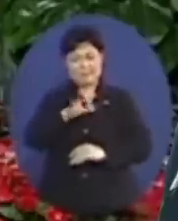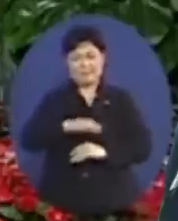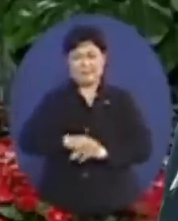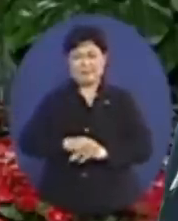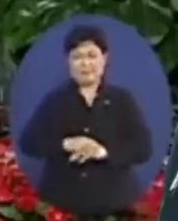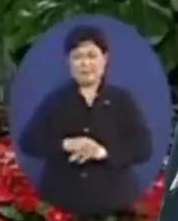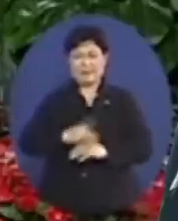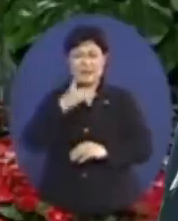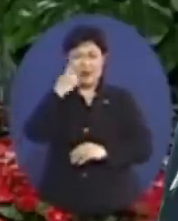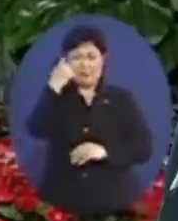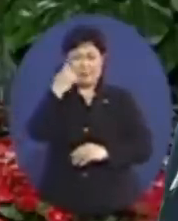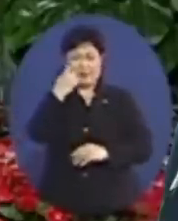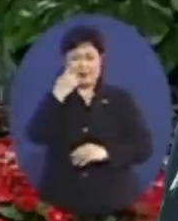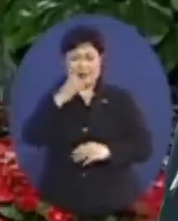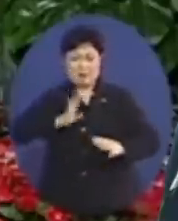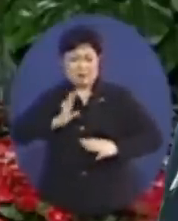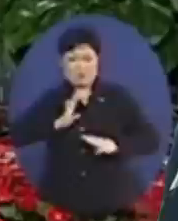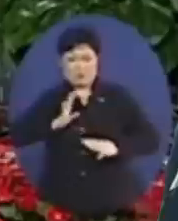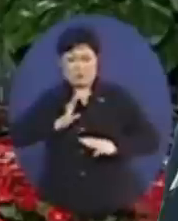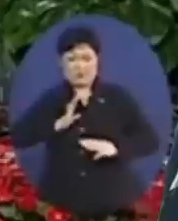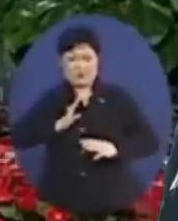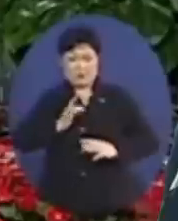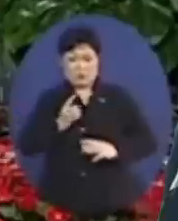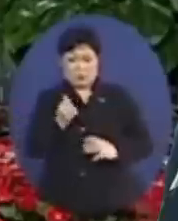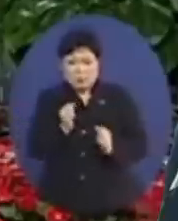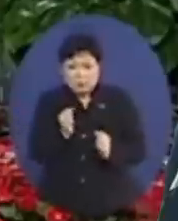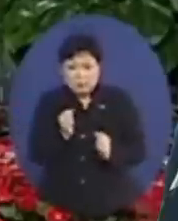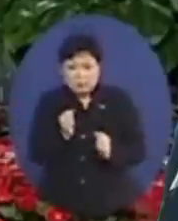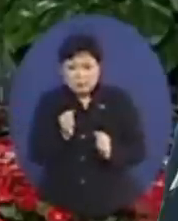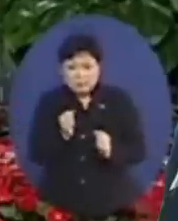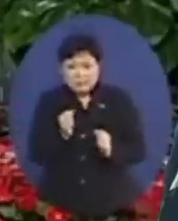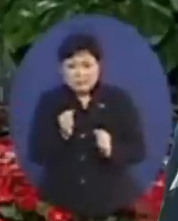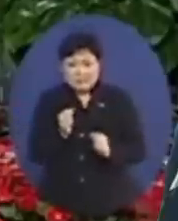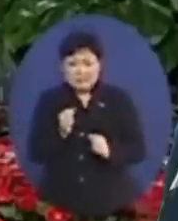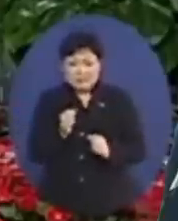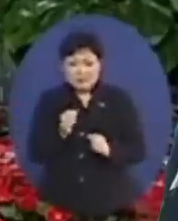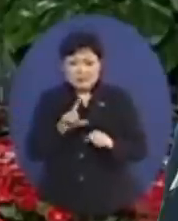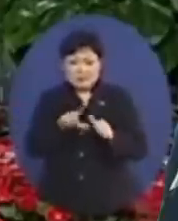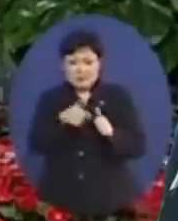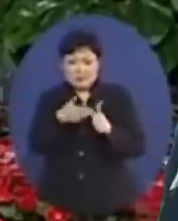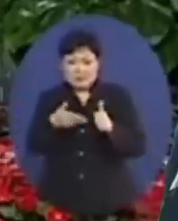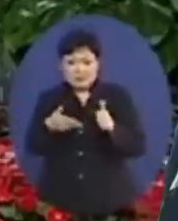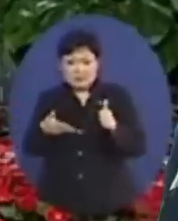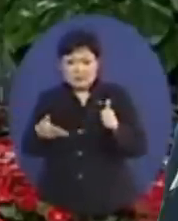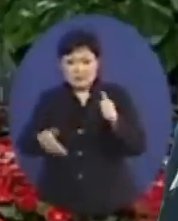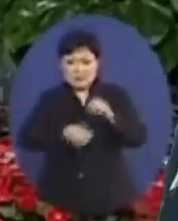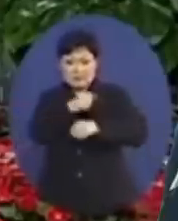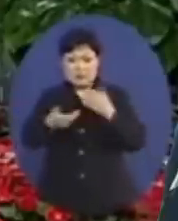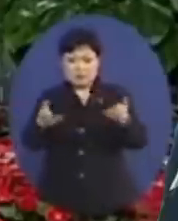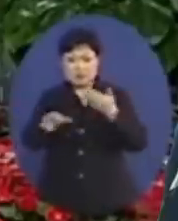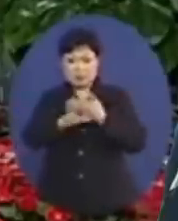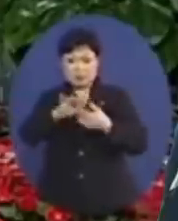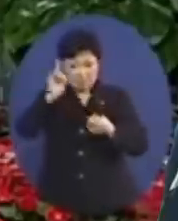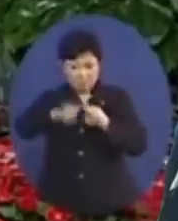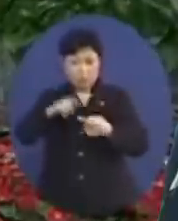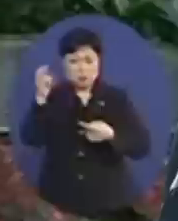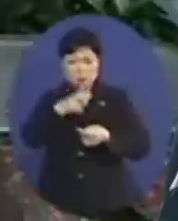협박 공갈을 하면 겁이 나서 좀 움츠렸다가도 그 다음 조금 놓아주면 또 옛날로 돌아가는 것입니다.